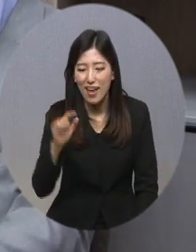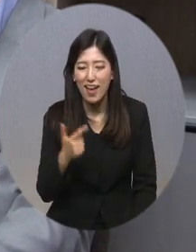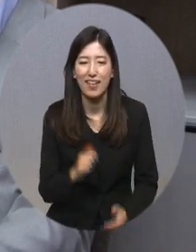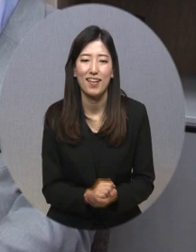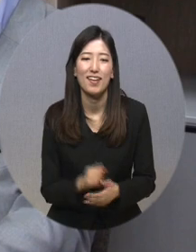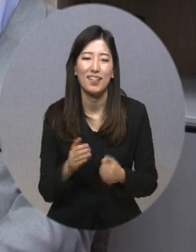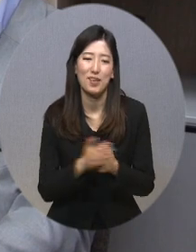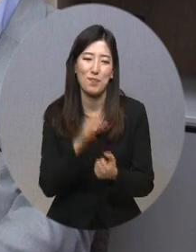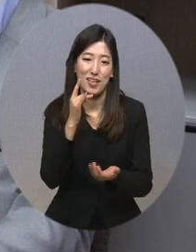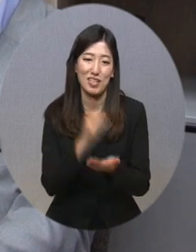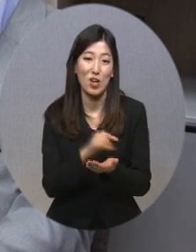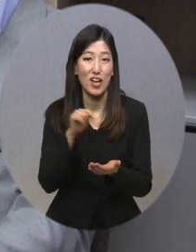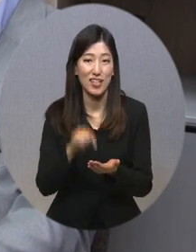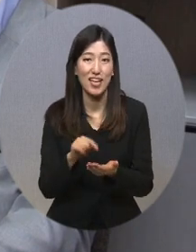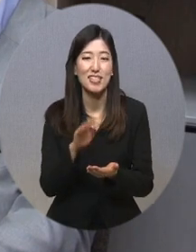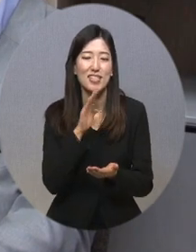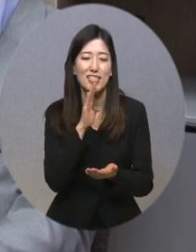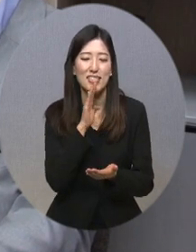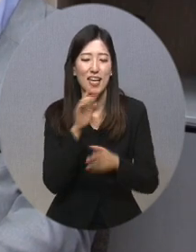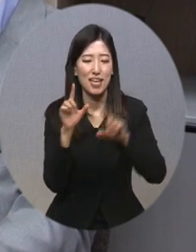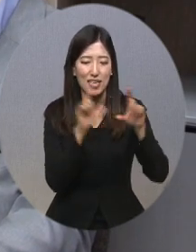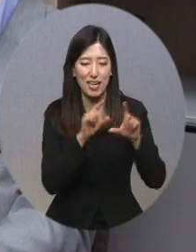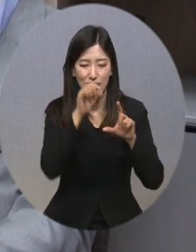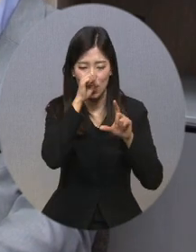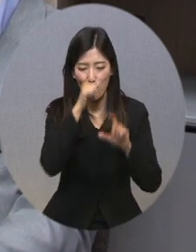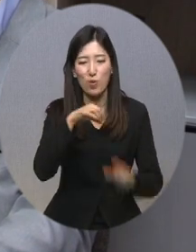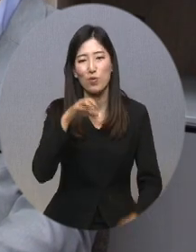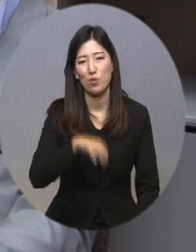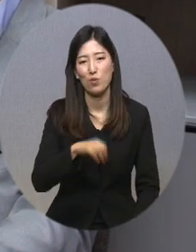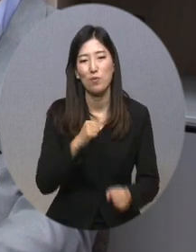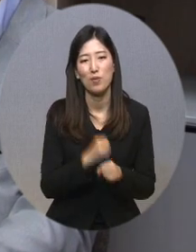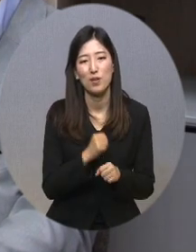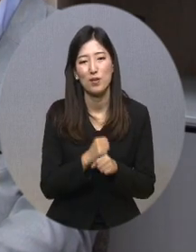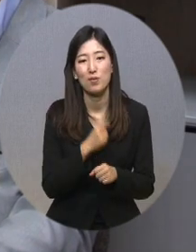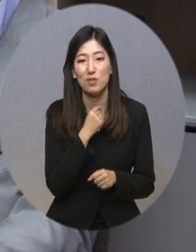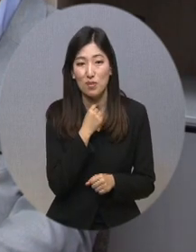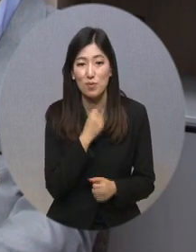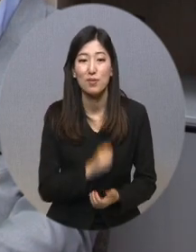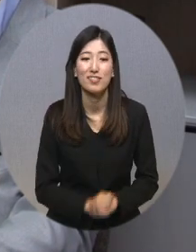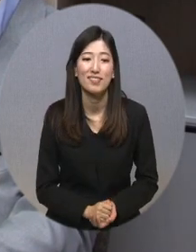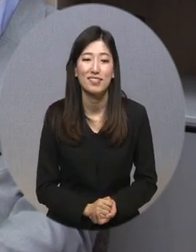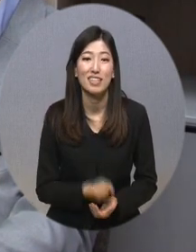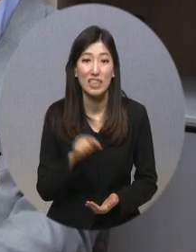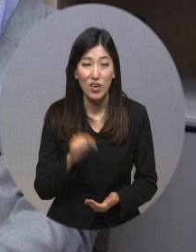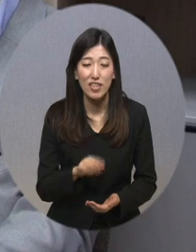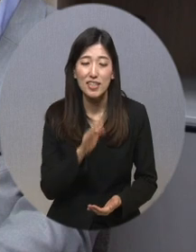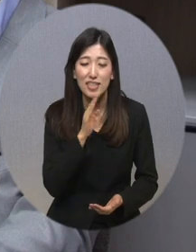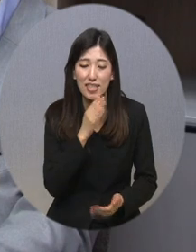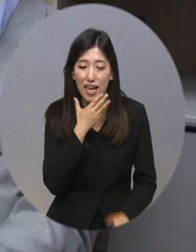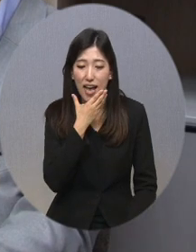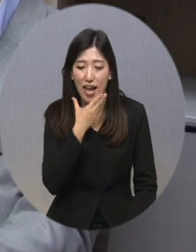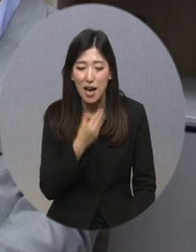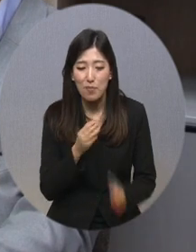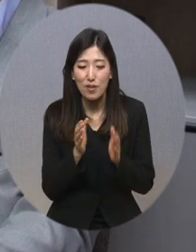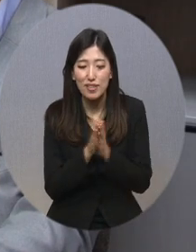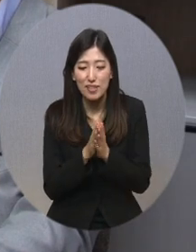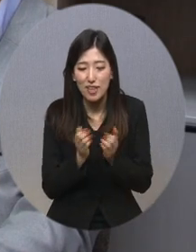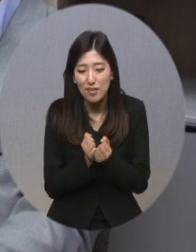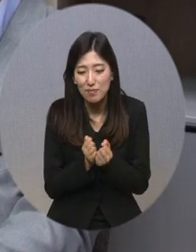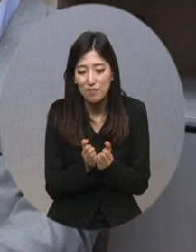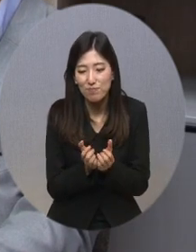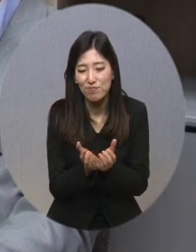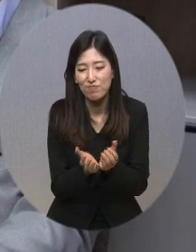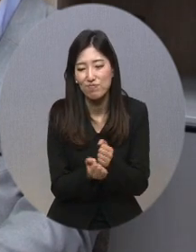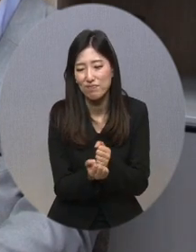좋은 곳. 글자 그대로. 그리고 또 여기서 뭔가 이렇게 정말 진정한 행복이 시작되는 곳. 예. 정말 뭐